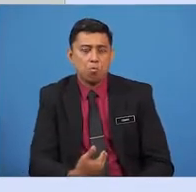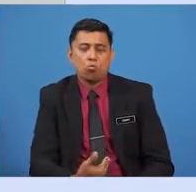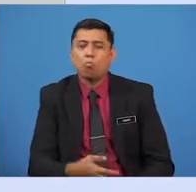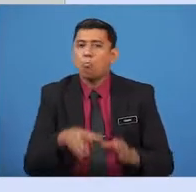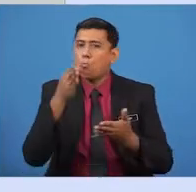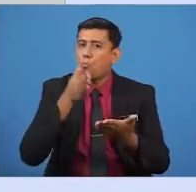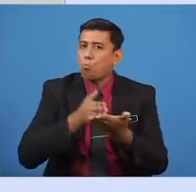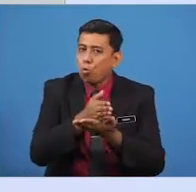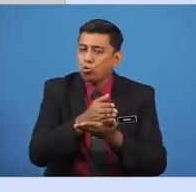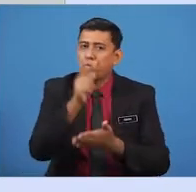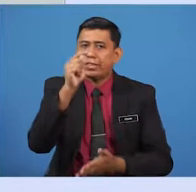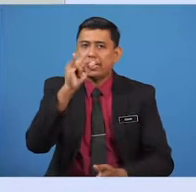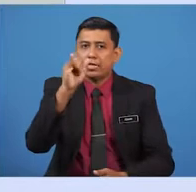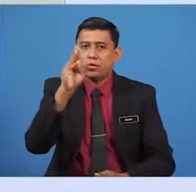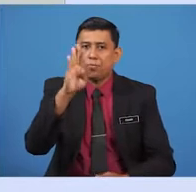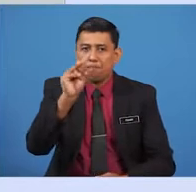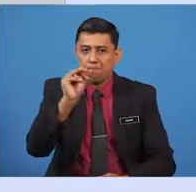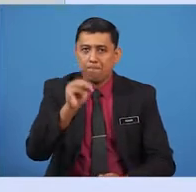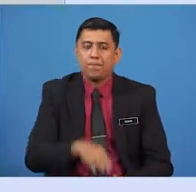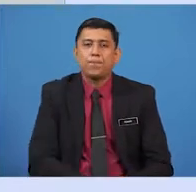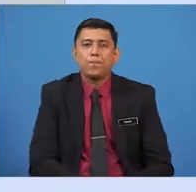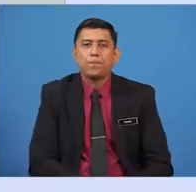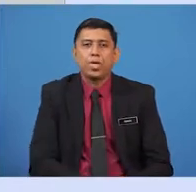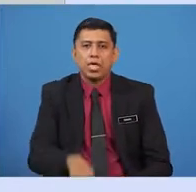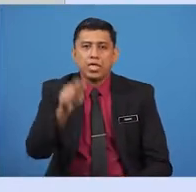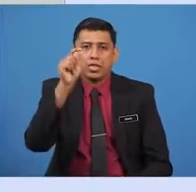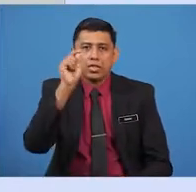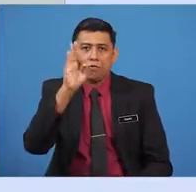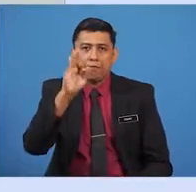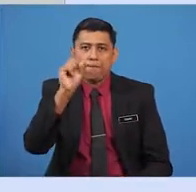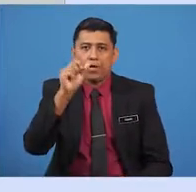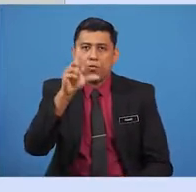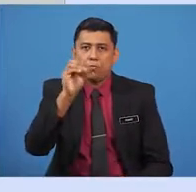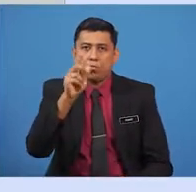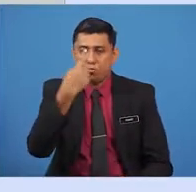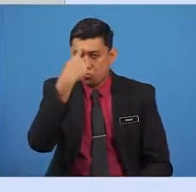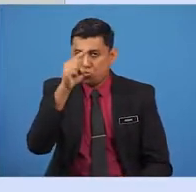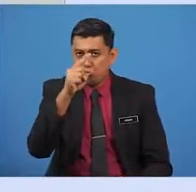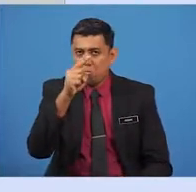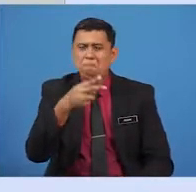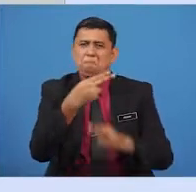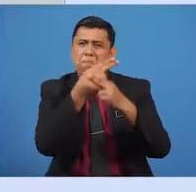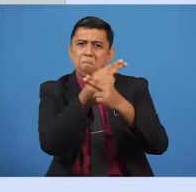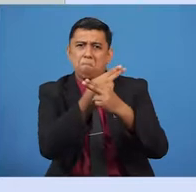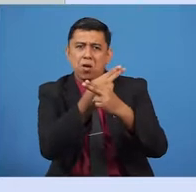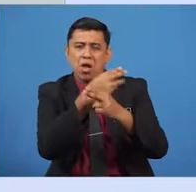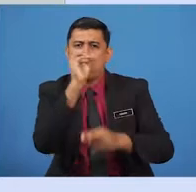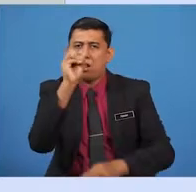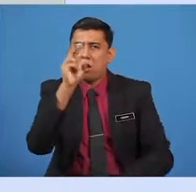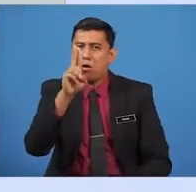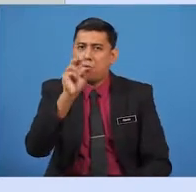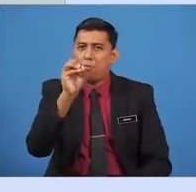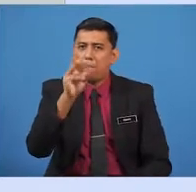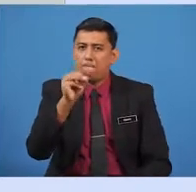falopio untuk menghalang ovum memasuki tiub falopio. Atau memotong ductus